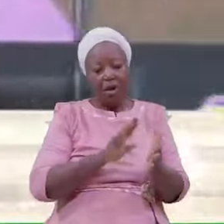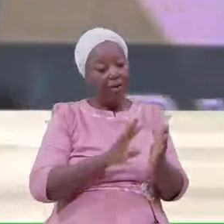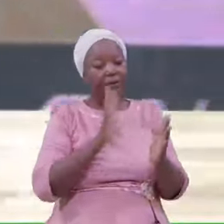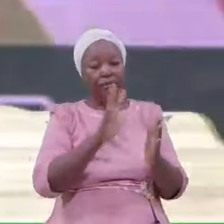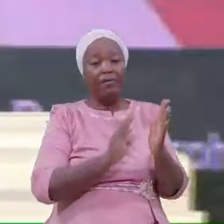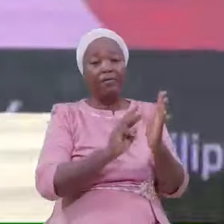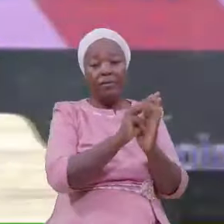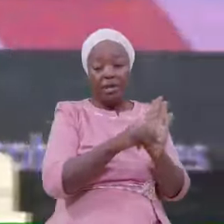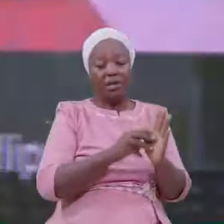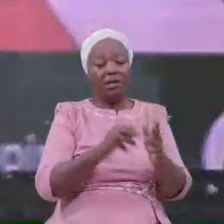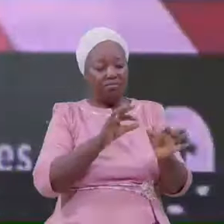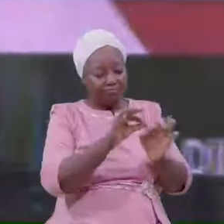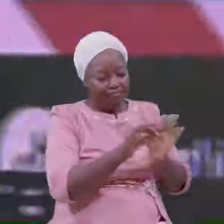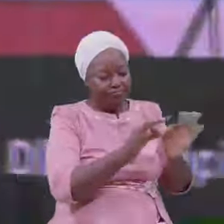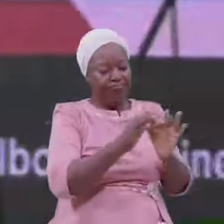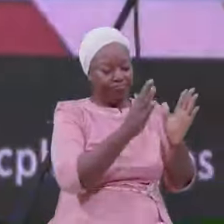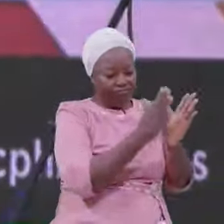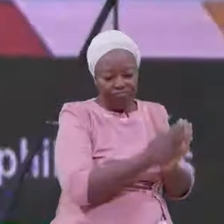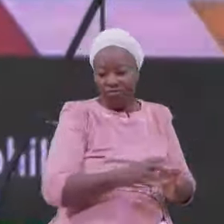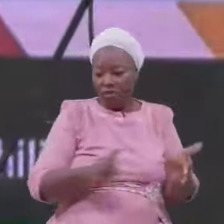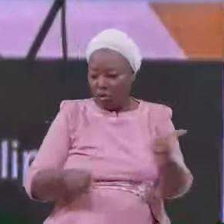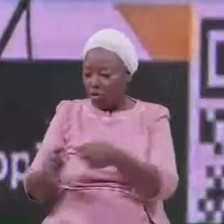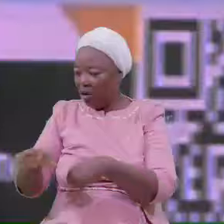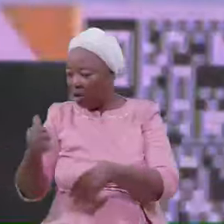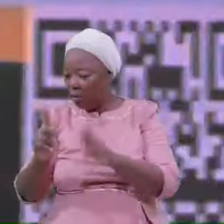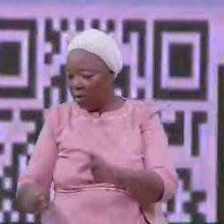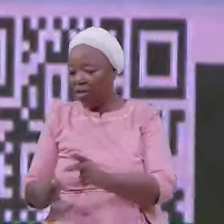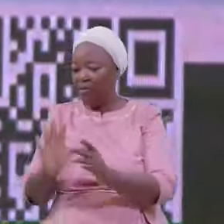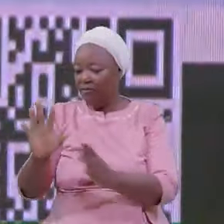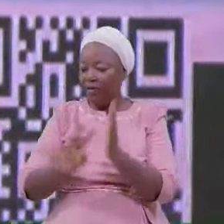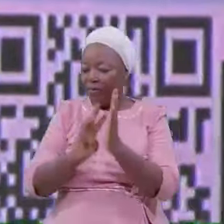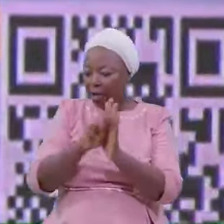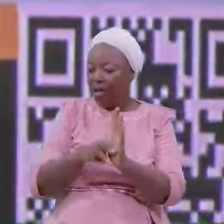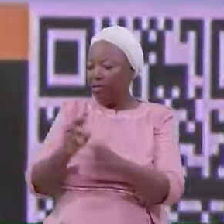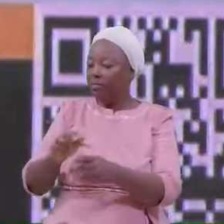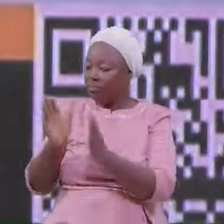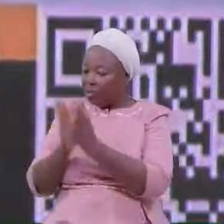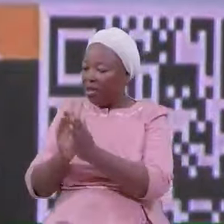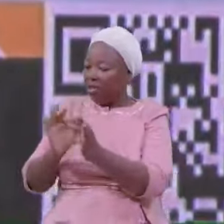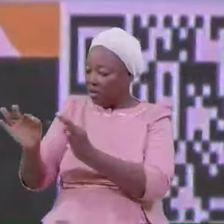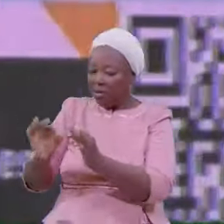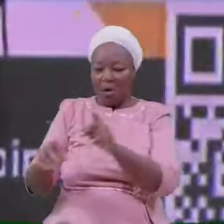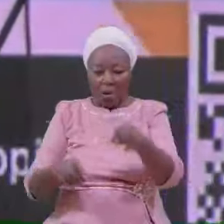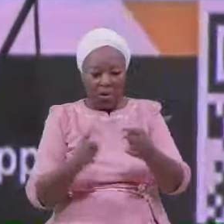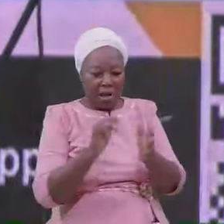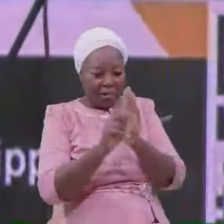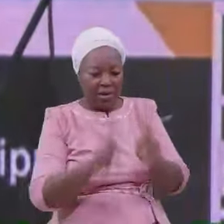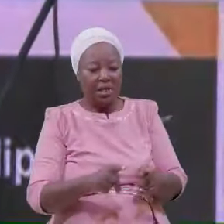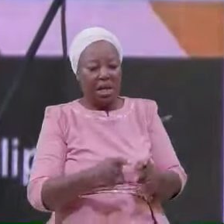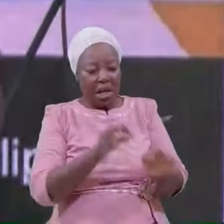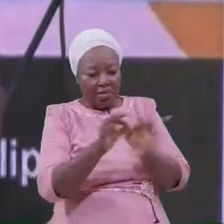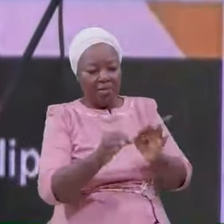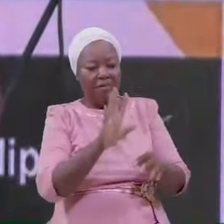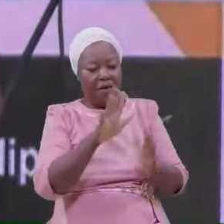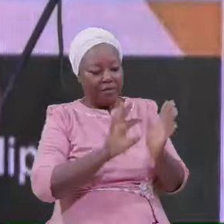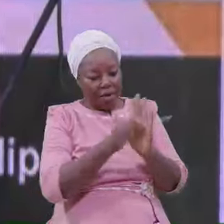come to this and explain 5 minutes and pray and come to this and explain 5 minutes and get saved. If there